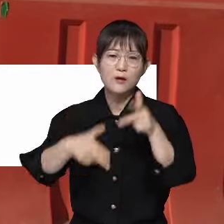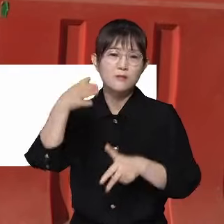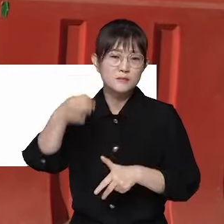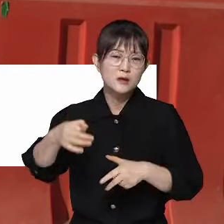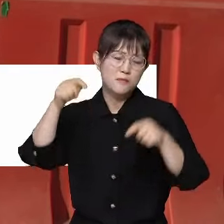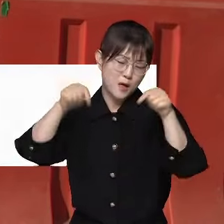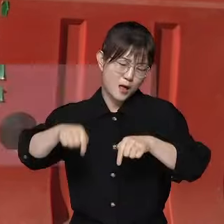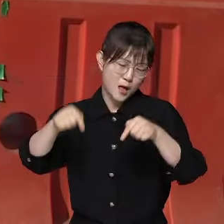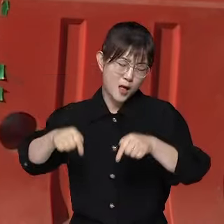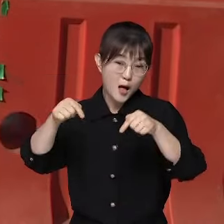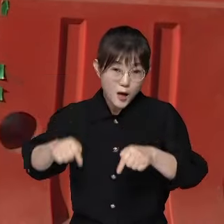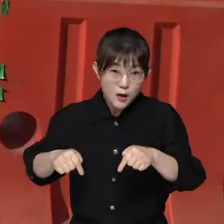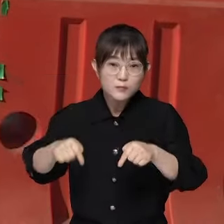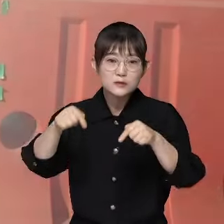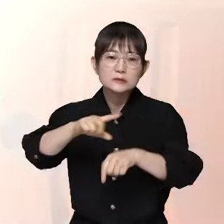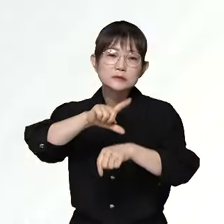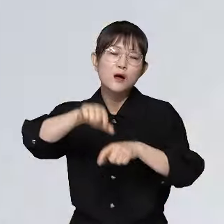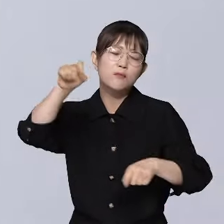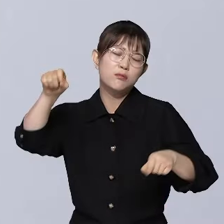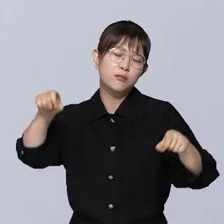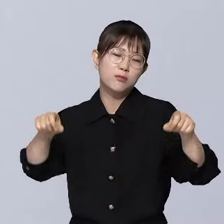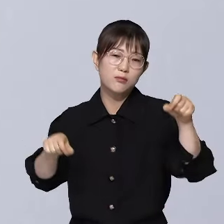등 많은 시간이 소요됩니다.